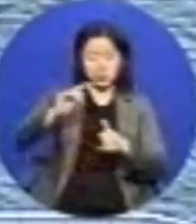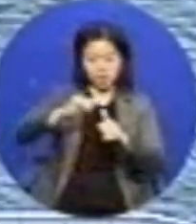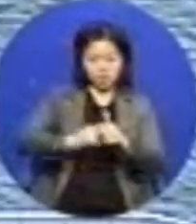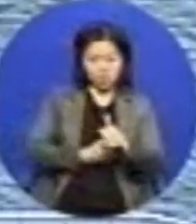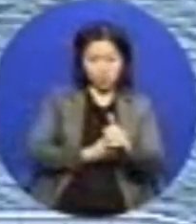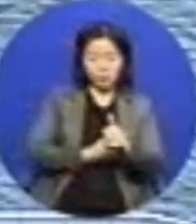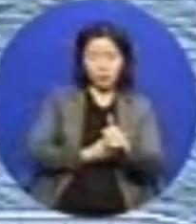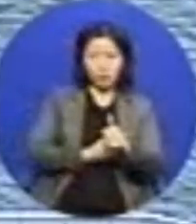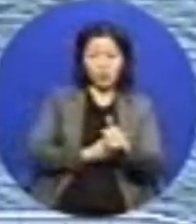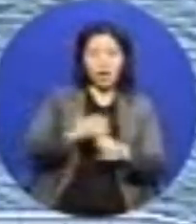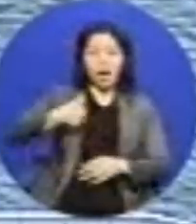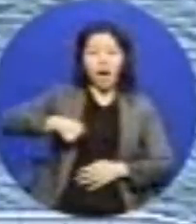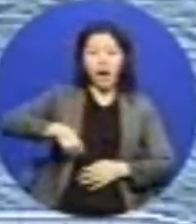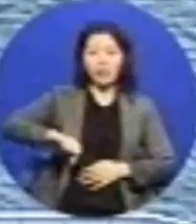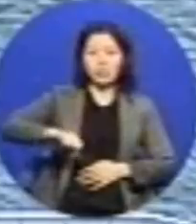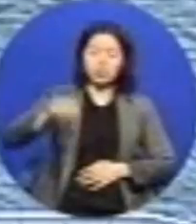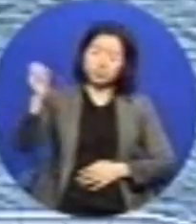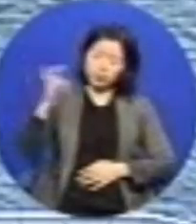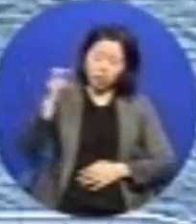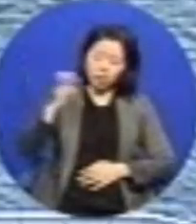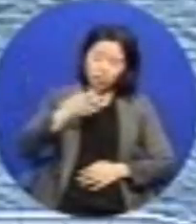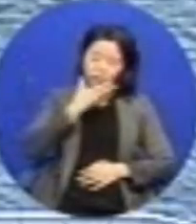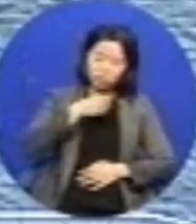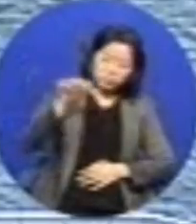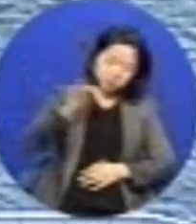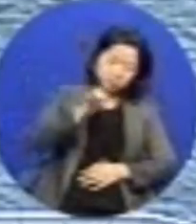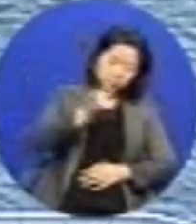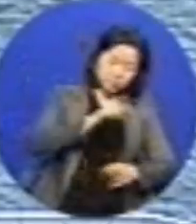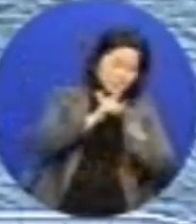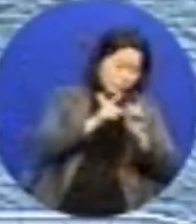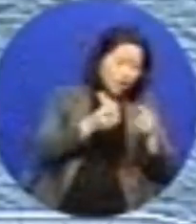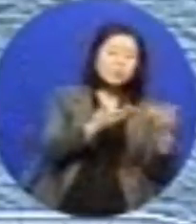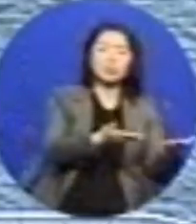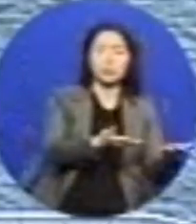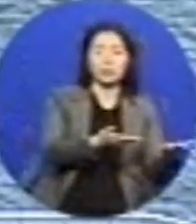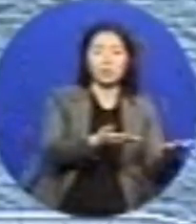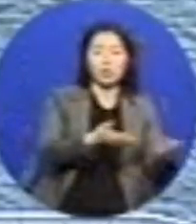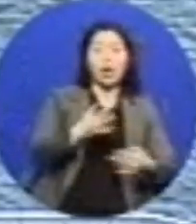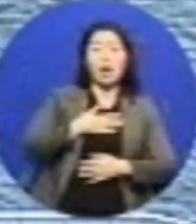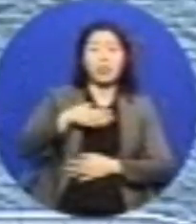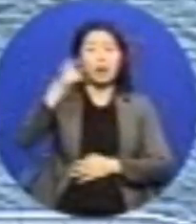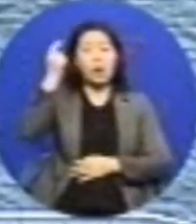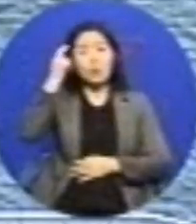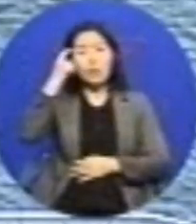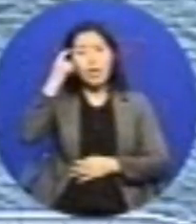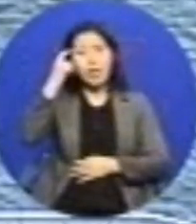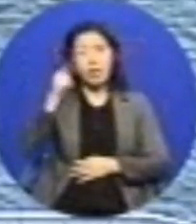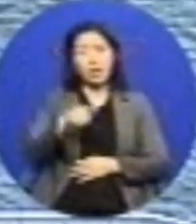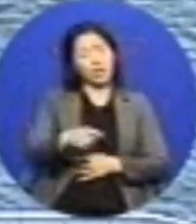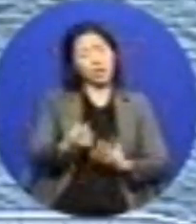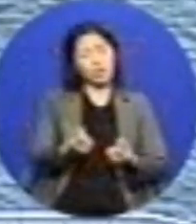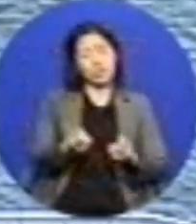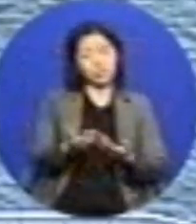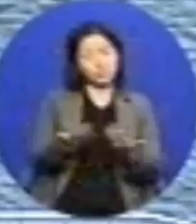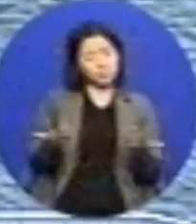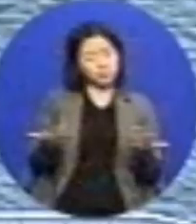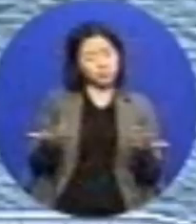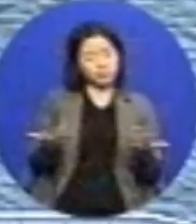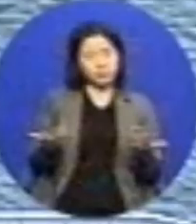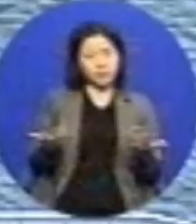아들을 자꾸 저주하고 있는 겁니다 내가 왜 이렇게 했을까 그리고는